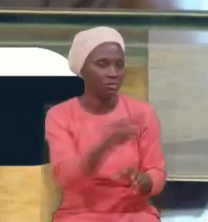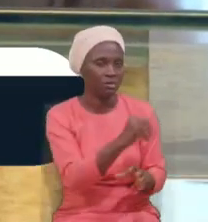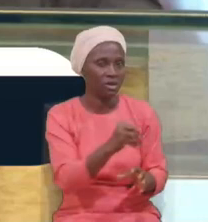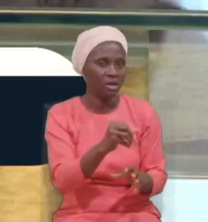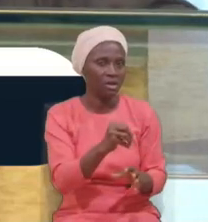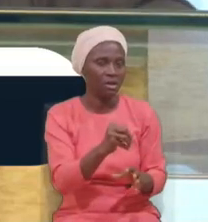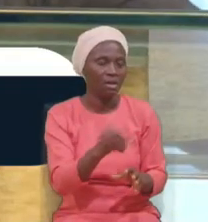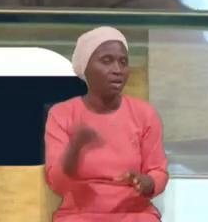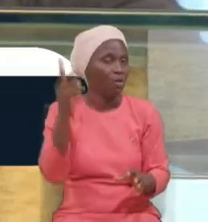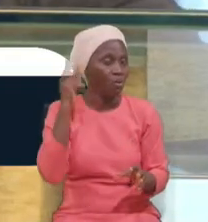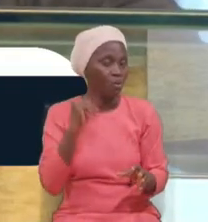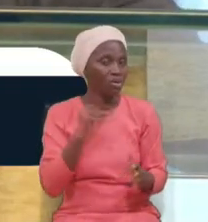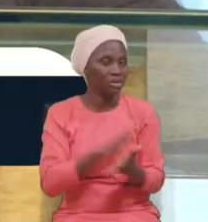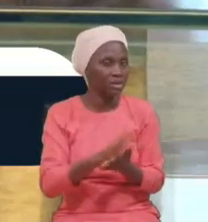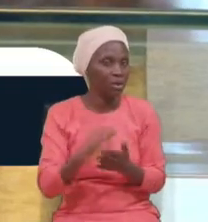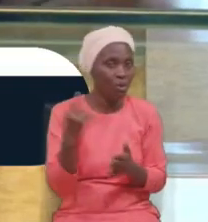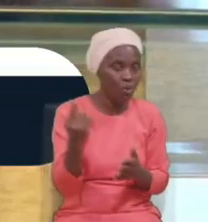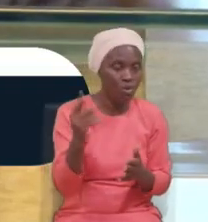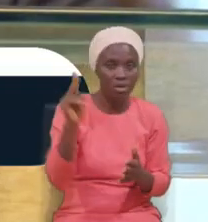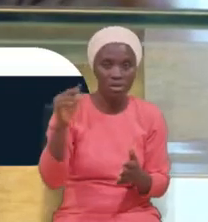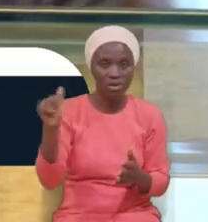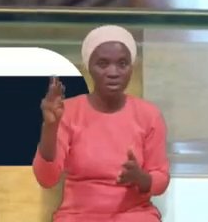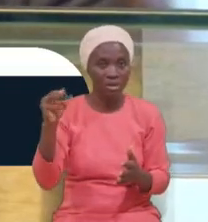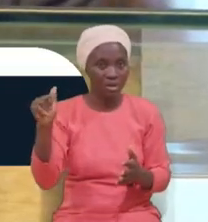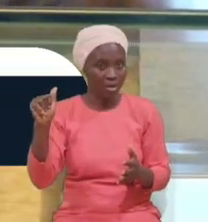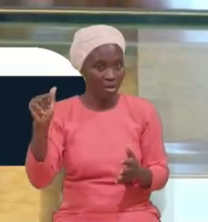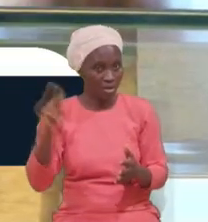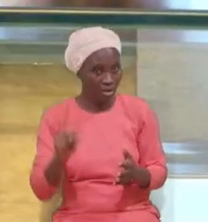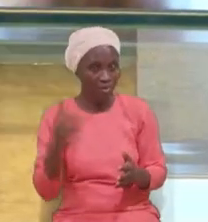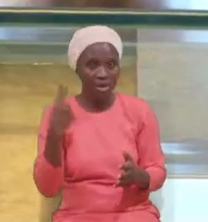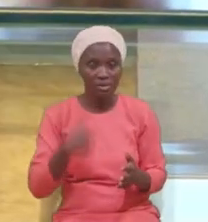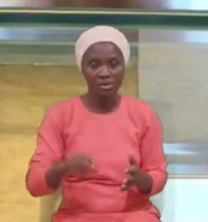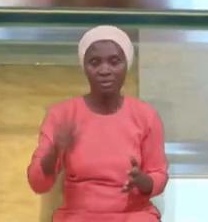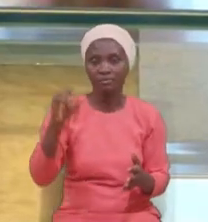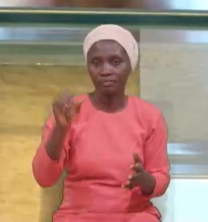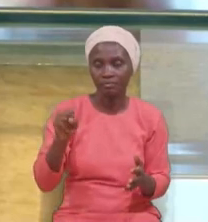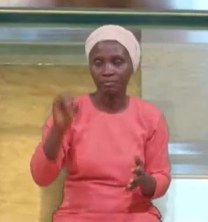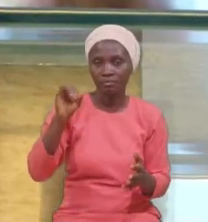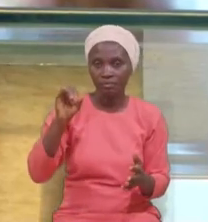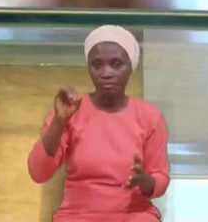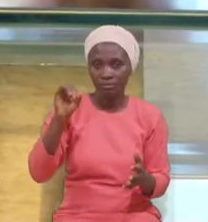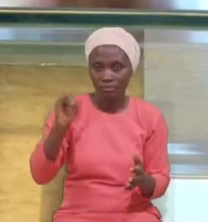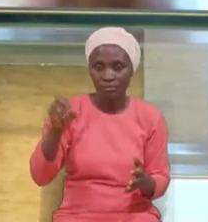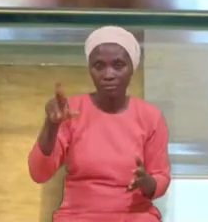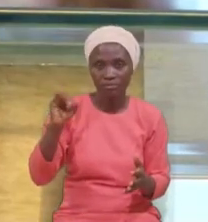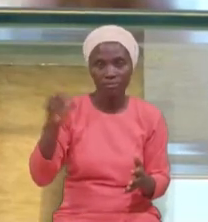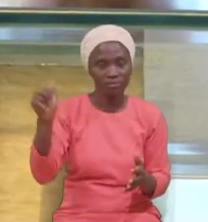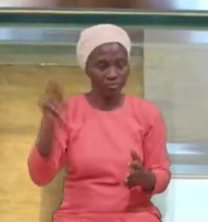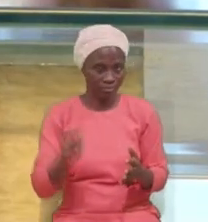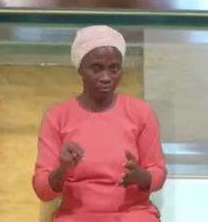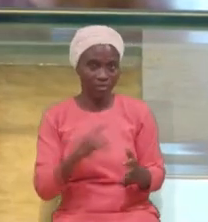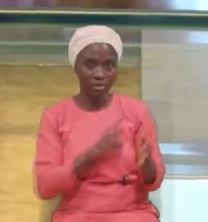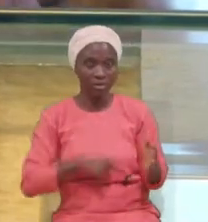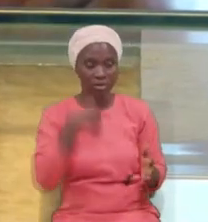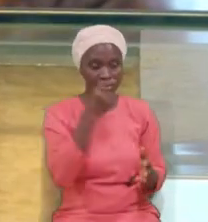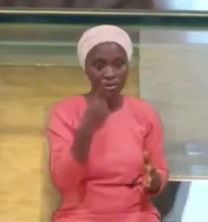fut purifié, si ce n'est Naaman le Syrien. Le Seigneur disait aux enfants d'Israël l'histoire de